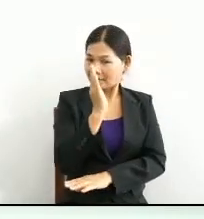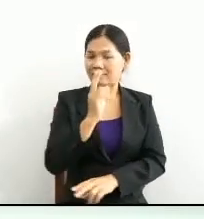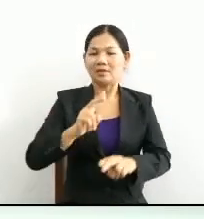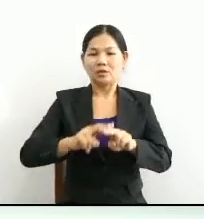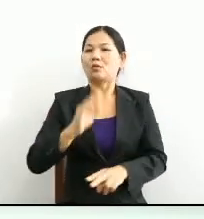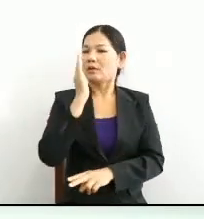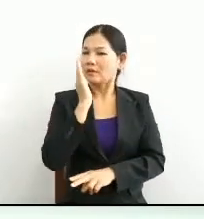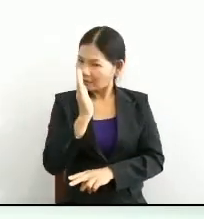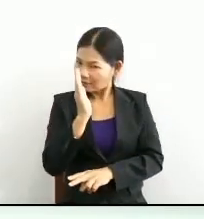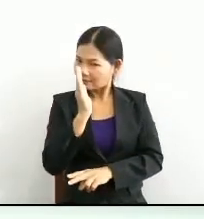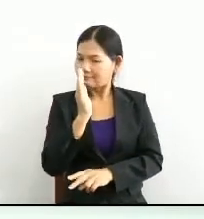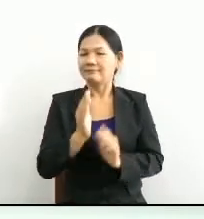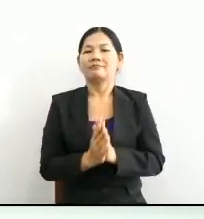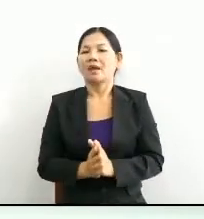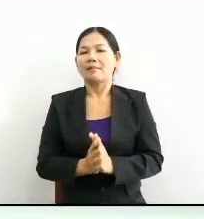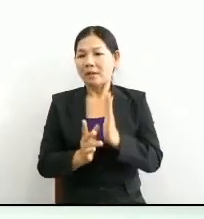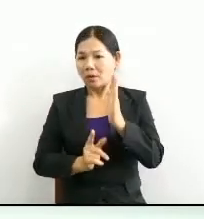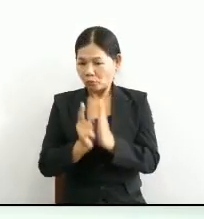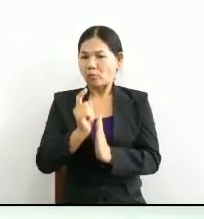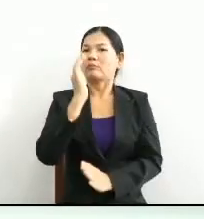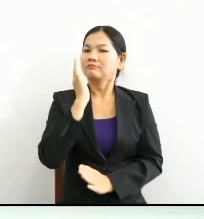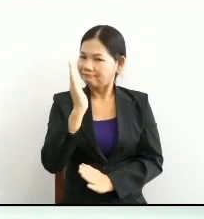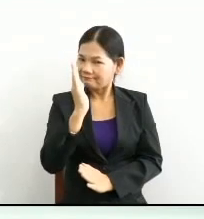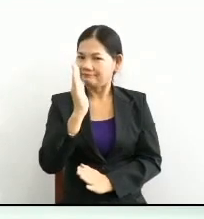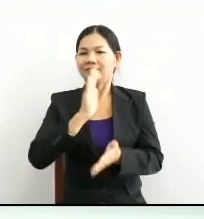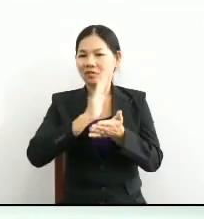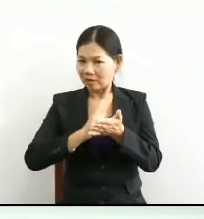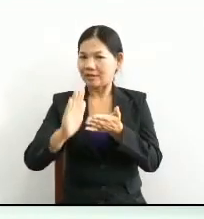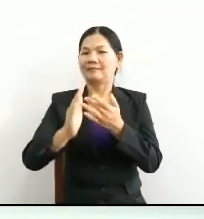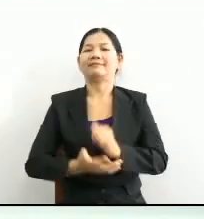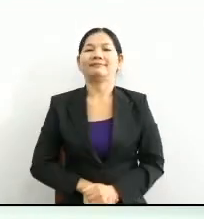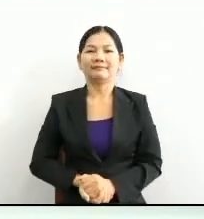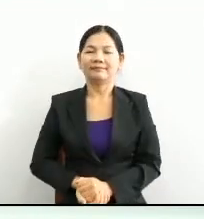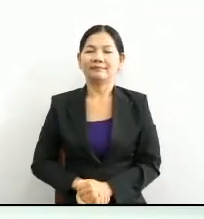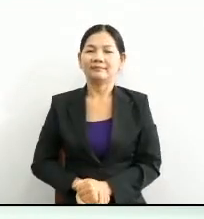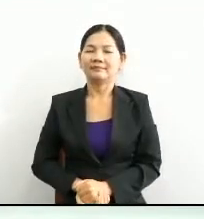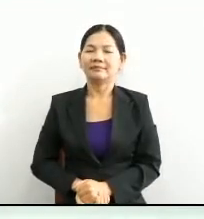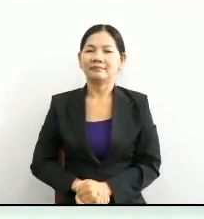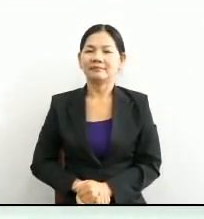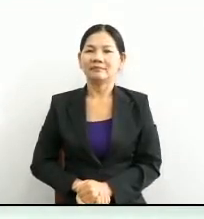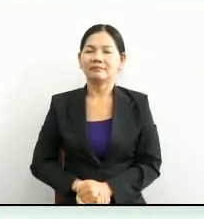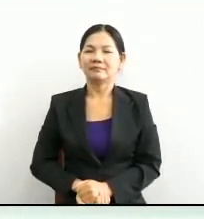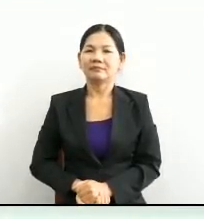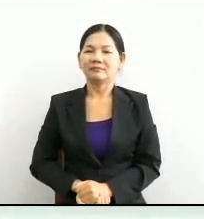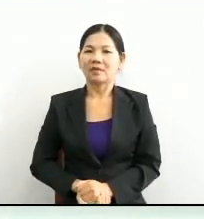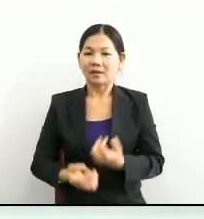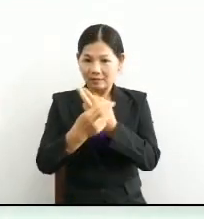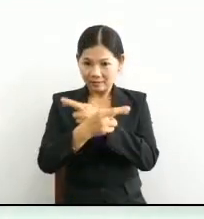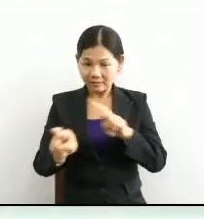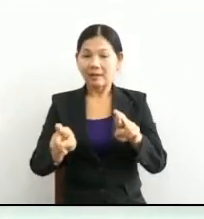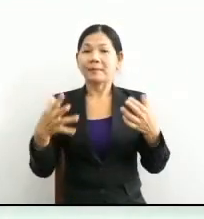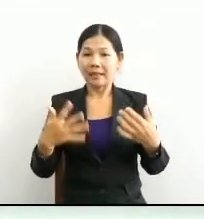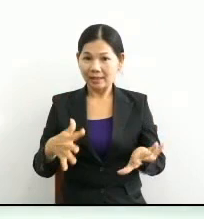khám mến, ca lụt lọ bọc con, con là ồ nè con á. Chà, côi trắng khuôn. Chà, chẳng con tìm rửa rõ